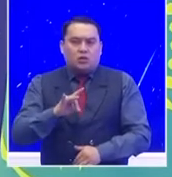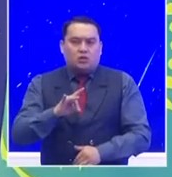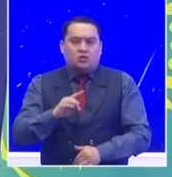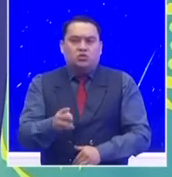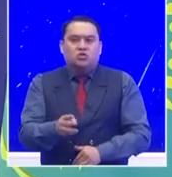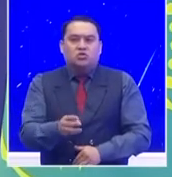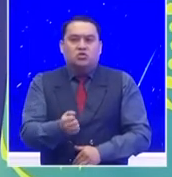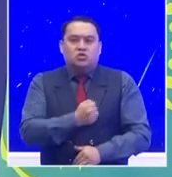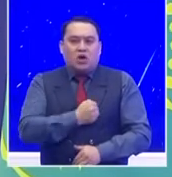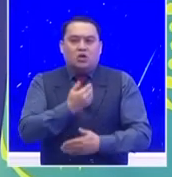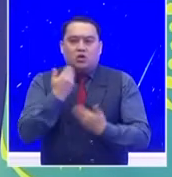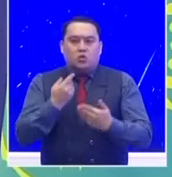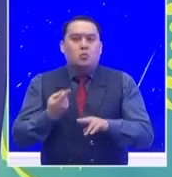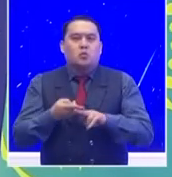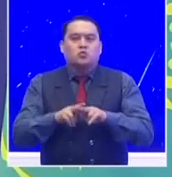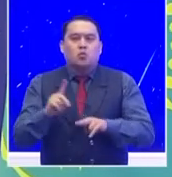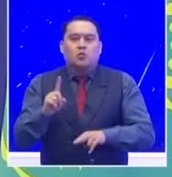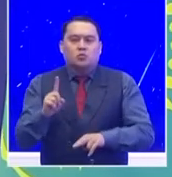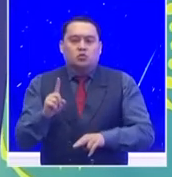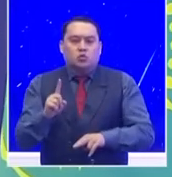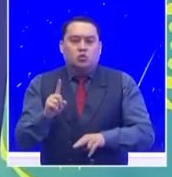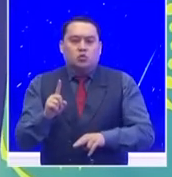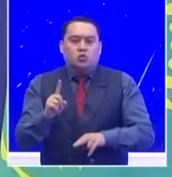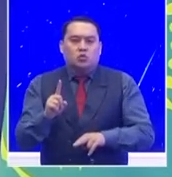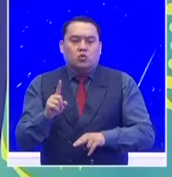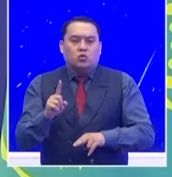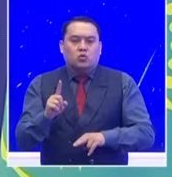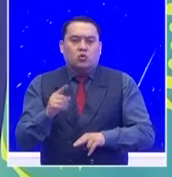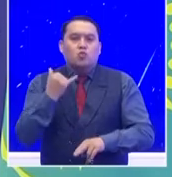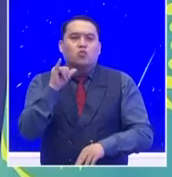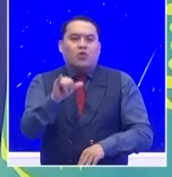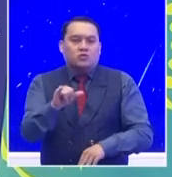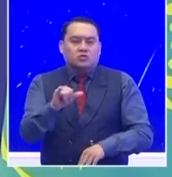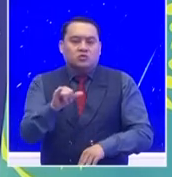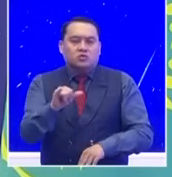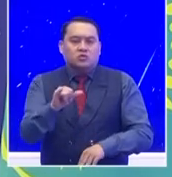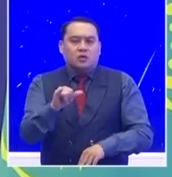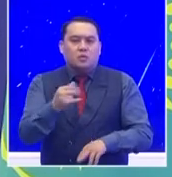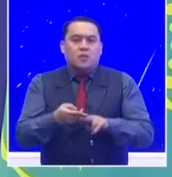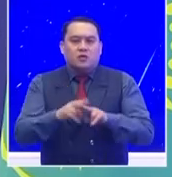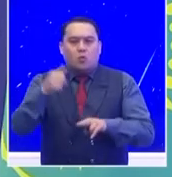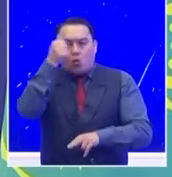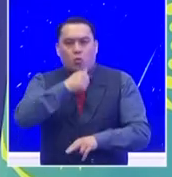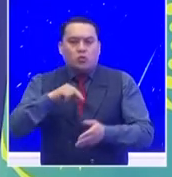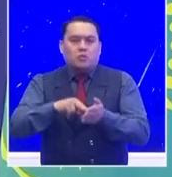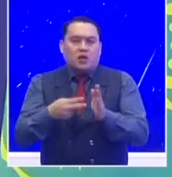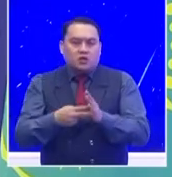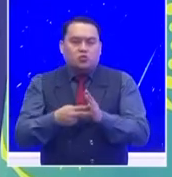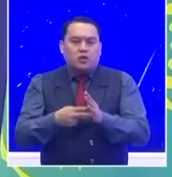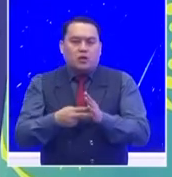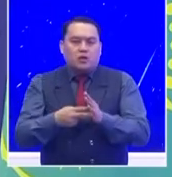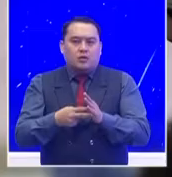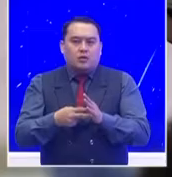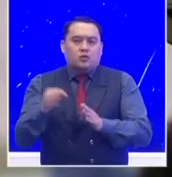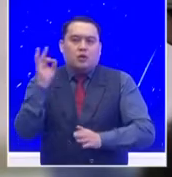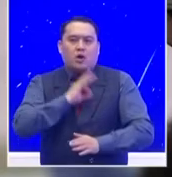жалко. Почему? Потому что вот, у вас где-то по этому году планируются